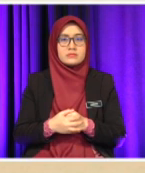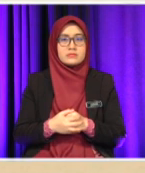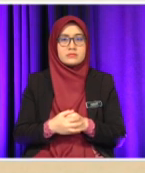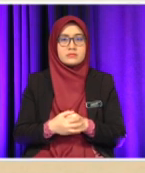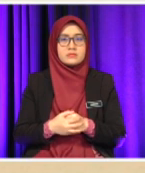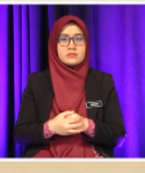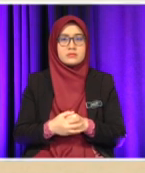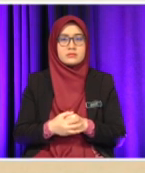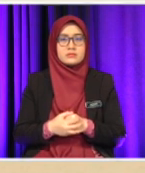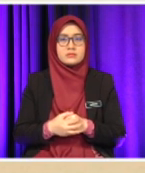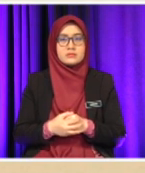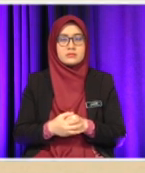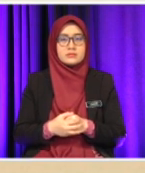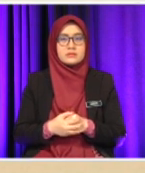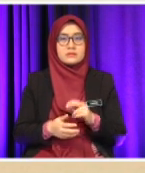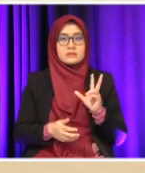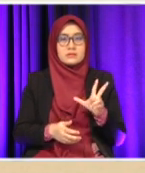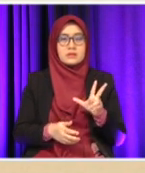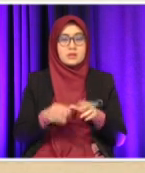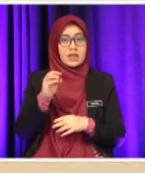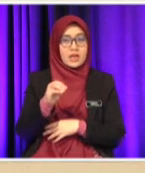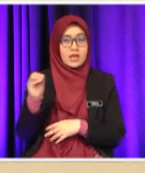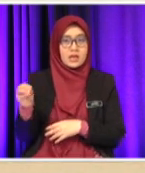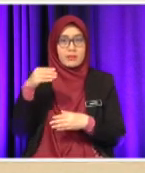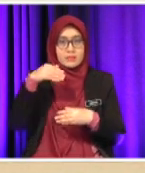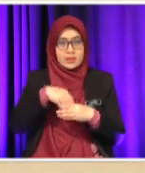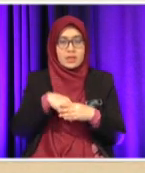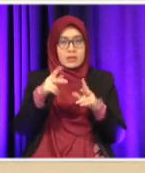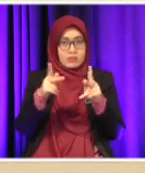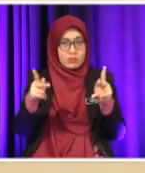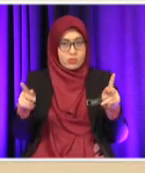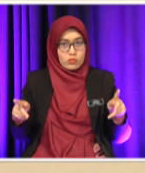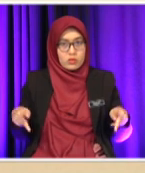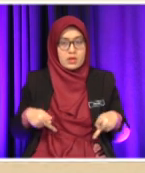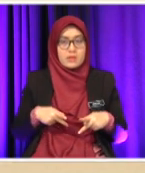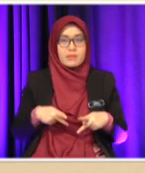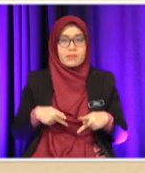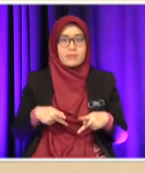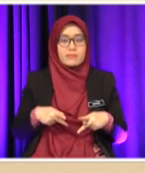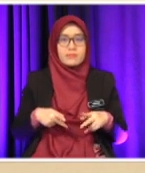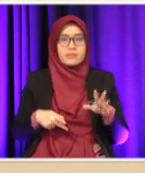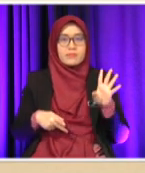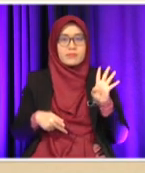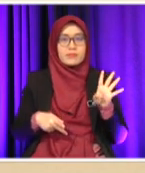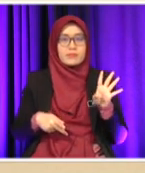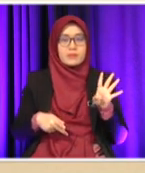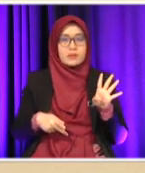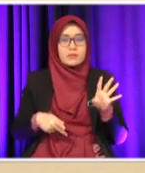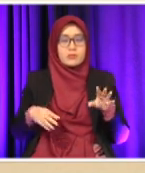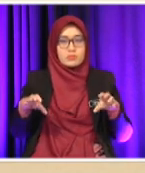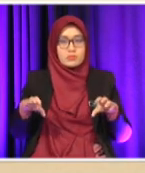tumbuhan kuatir kemudian langkah selanjutnya menanam di dalam kolam pembesaran kemudian menjalankan pengurusan penanaman